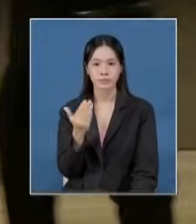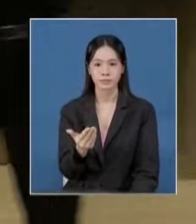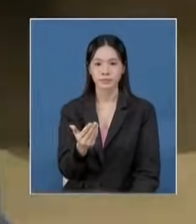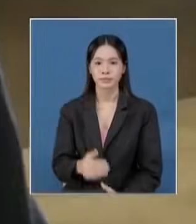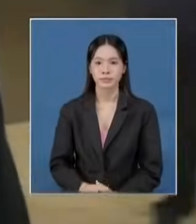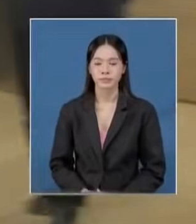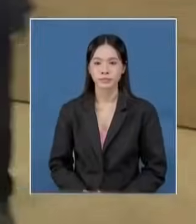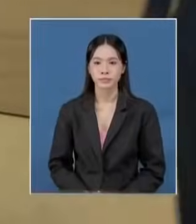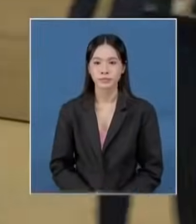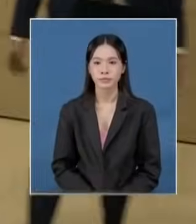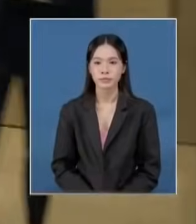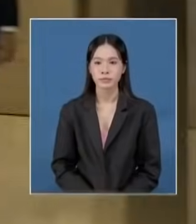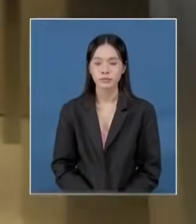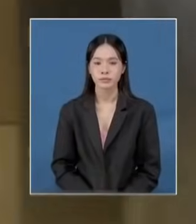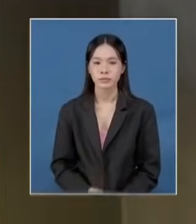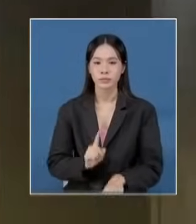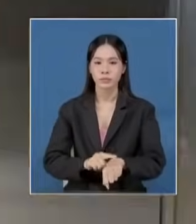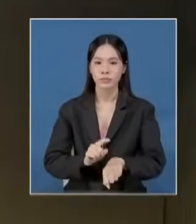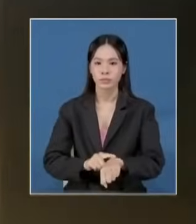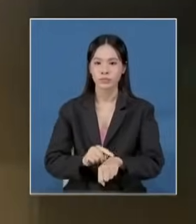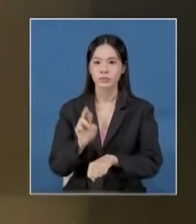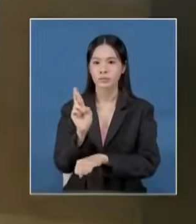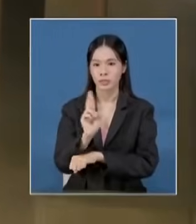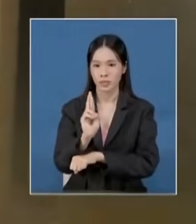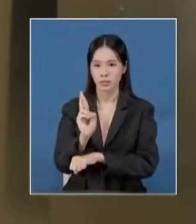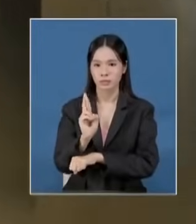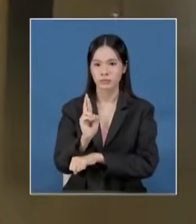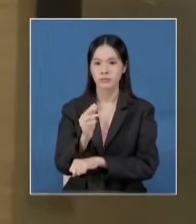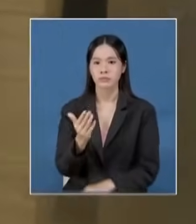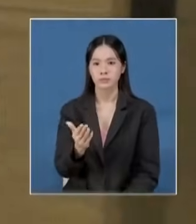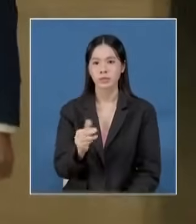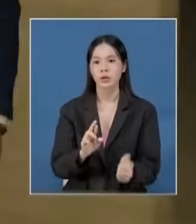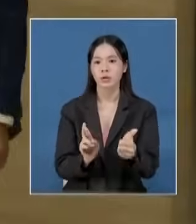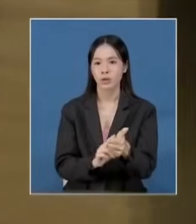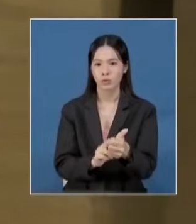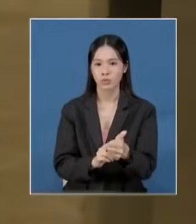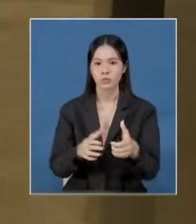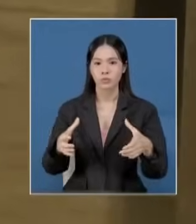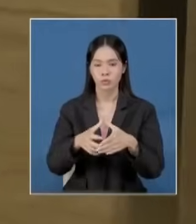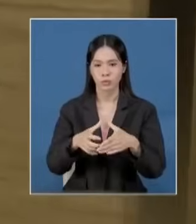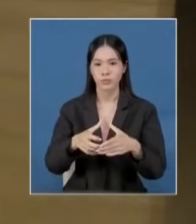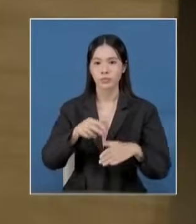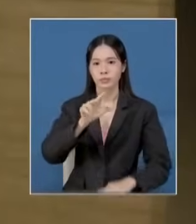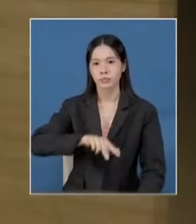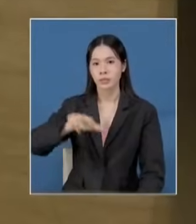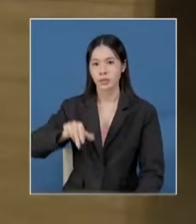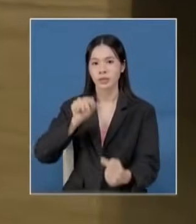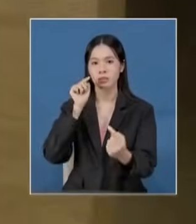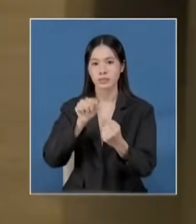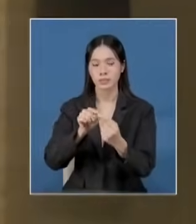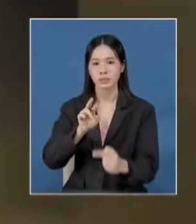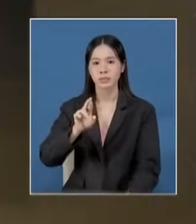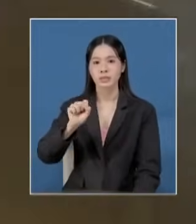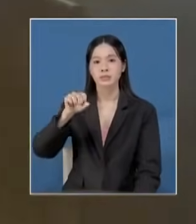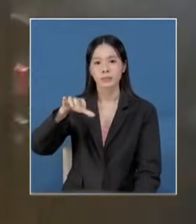ะโดยเมื่อช่วงเที่ยงที่ผ่านมานะคะนายภูมิธรรมนะคะรองหัวหน้าพรรคเพื่อไทยนะคะก็ได้เดินทางมาถึงที่รัฐสภ